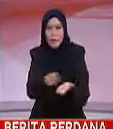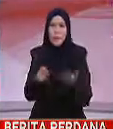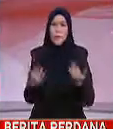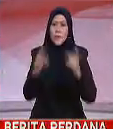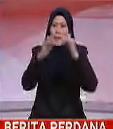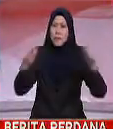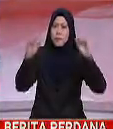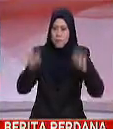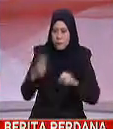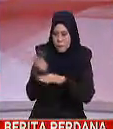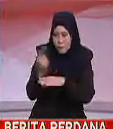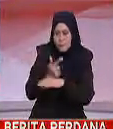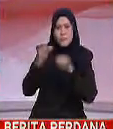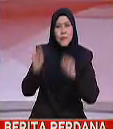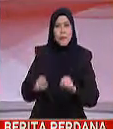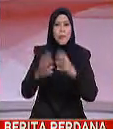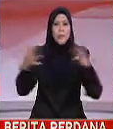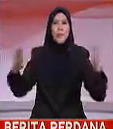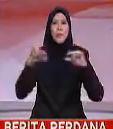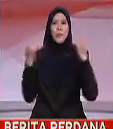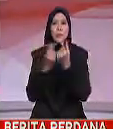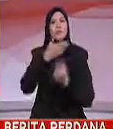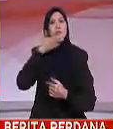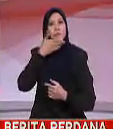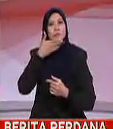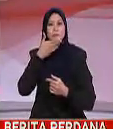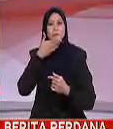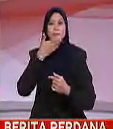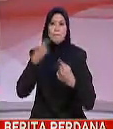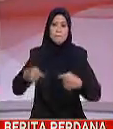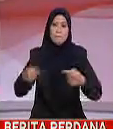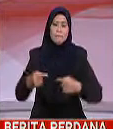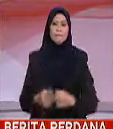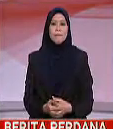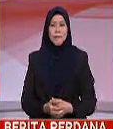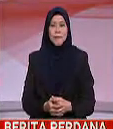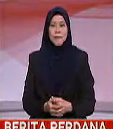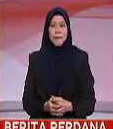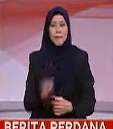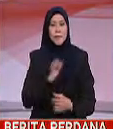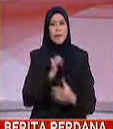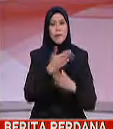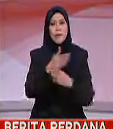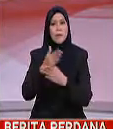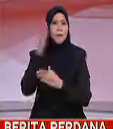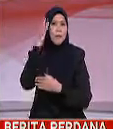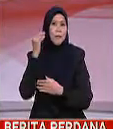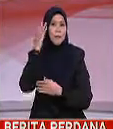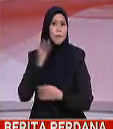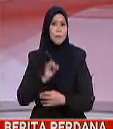ini mampu melahirkan lebih banyak pelapis muda. Bagi saya, saya share dari segi pengalaman